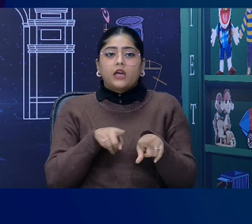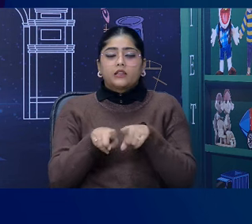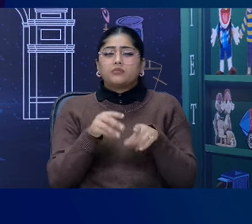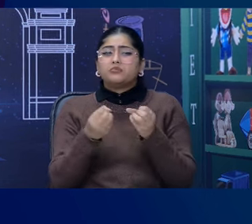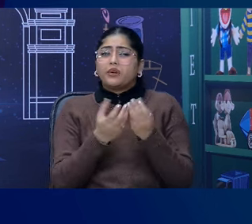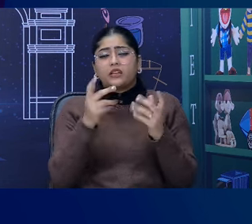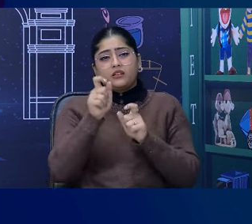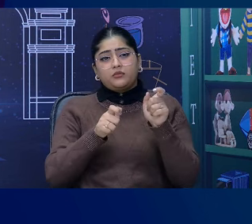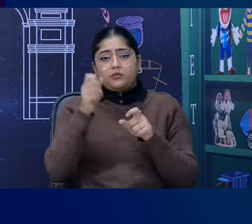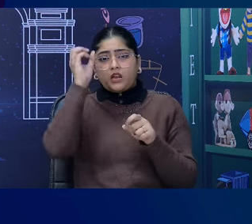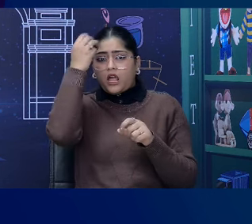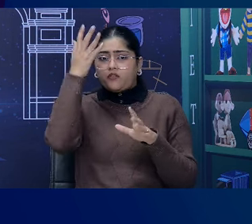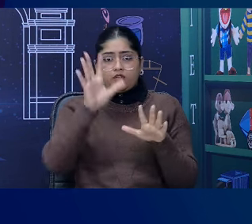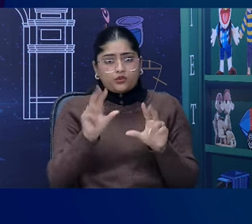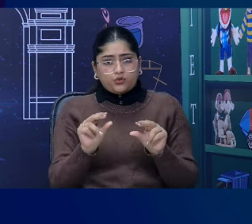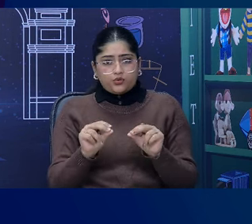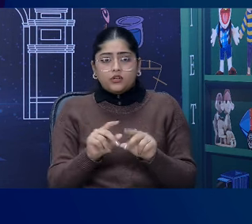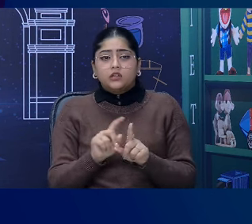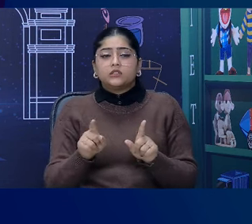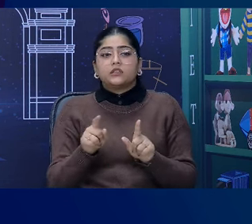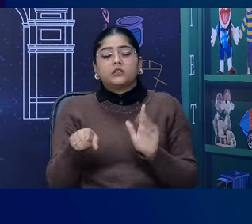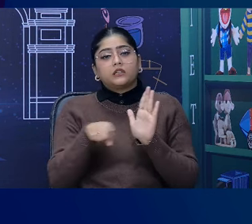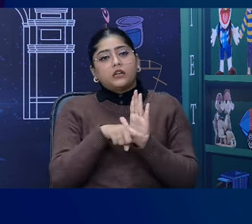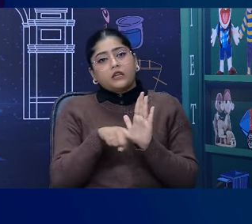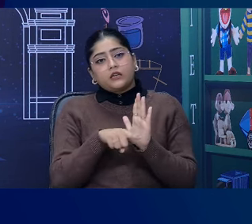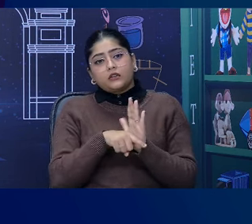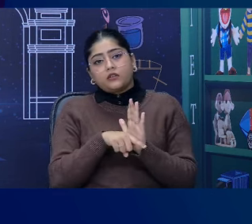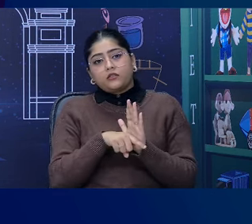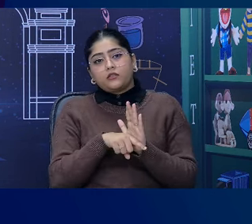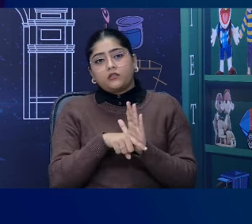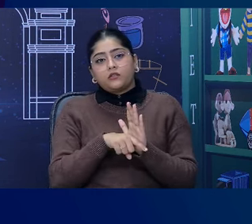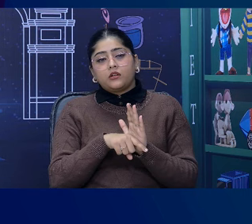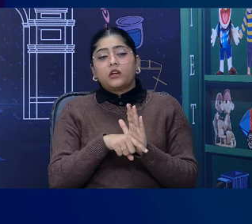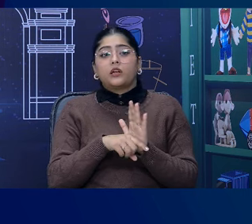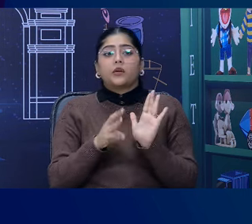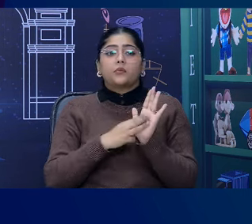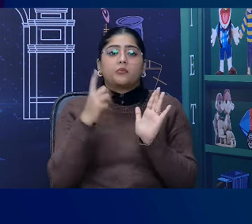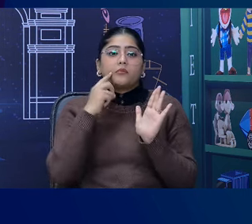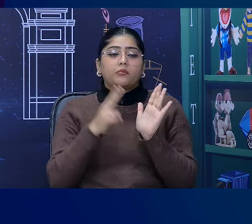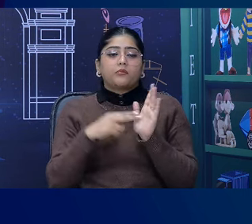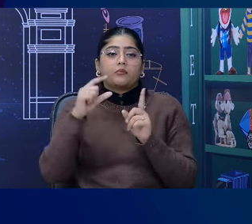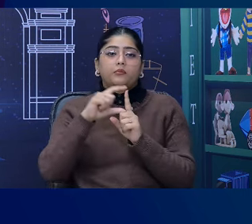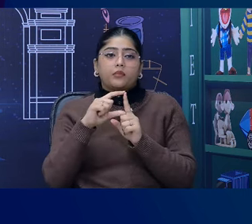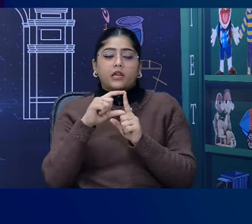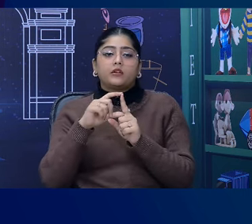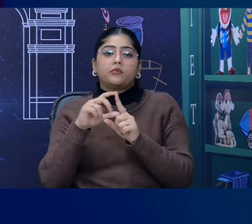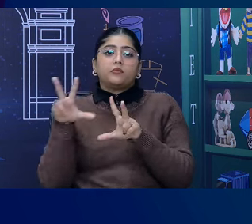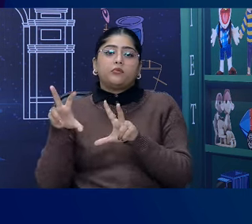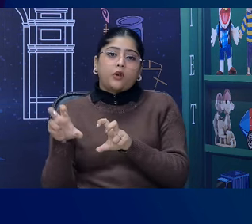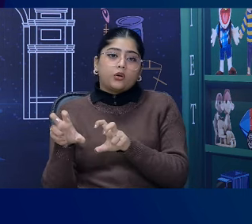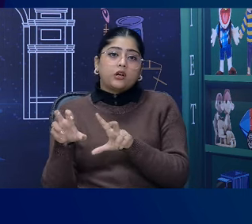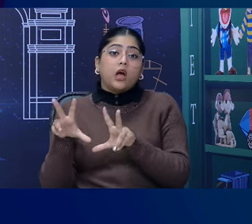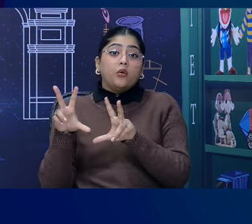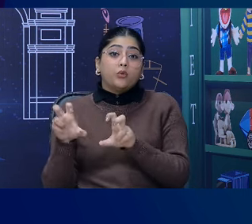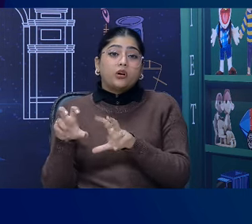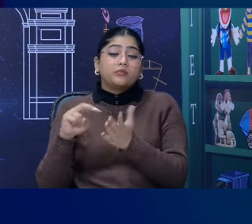नहीं है इन चीजों के बारे में तो नेगेटिविटी है एक तरह से उसके लिए उनको माइंड ब्लॉक बनाना है जी कि हमें कैसे उन चीजों को इग्नोर करना है